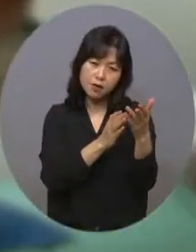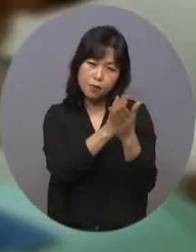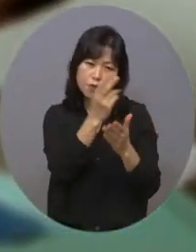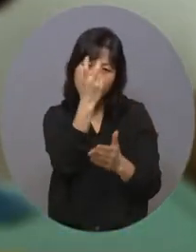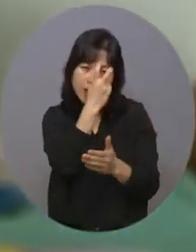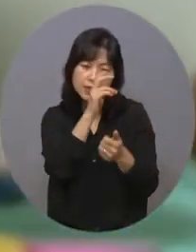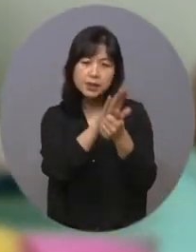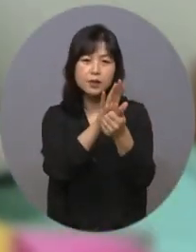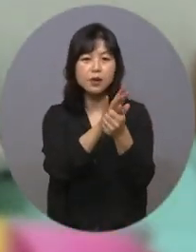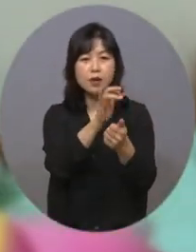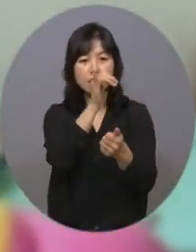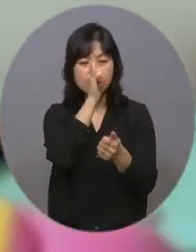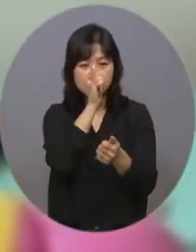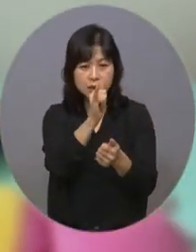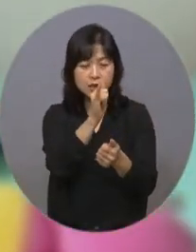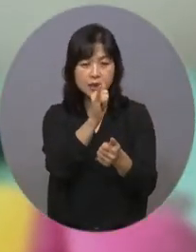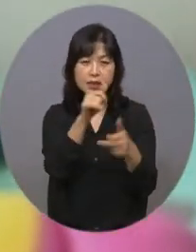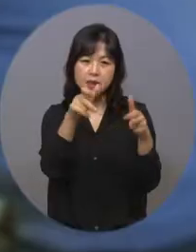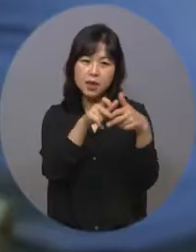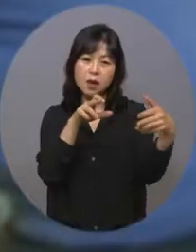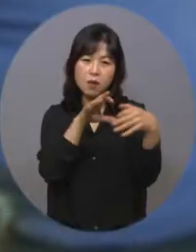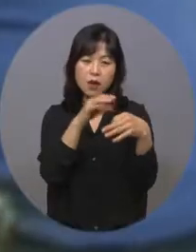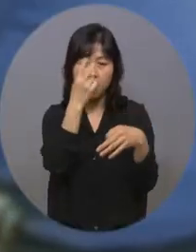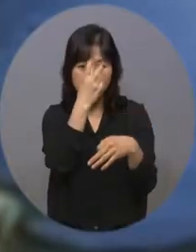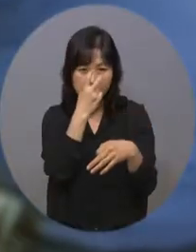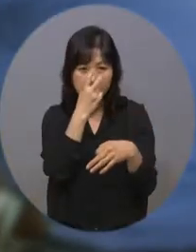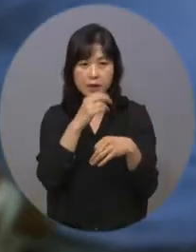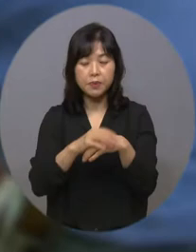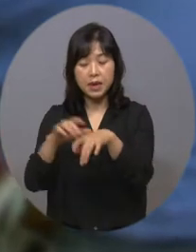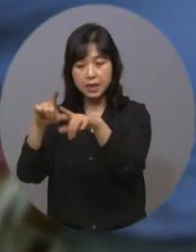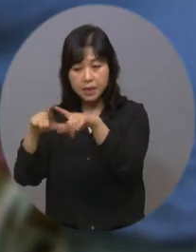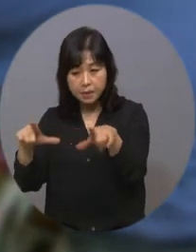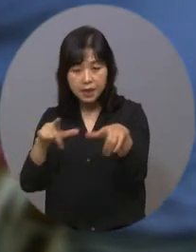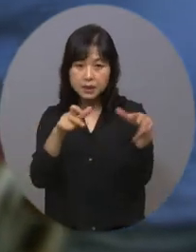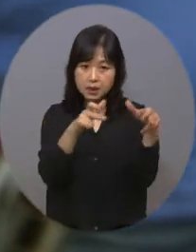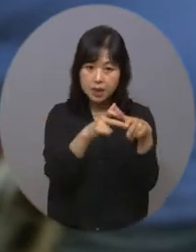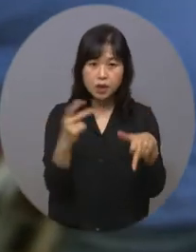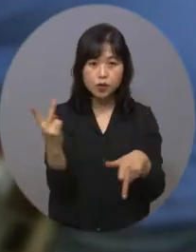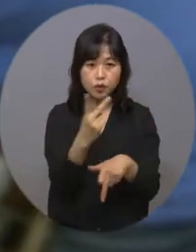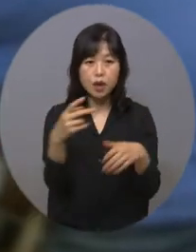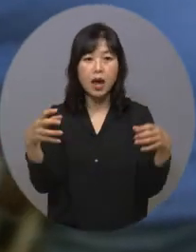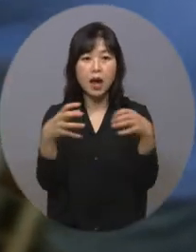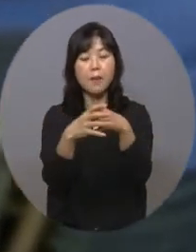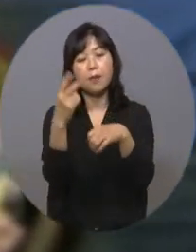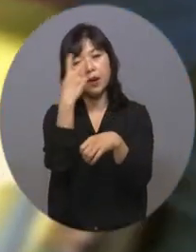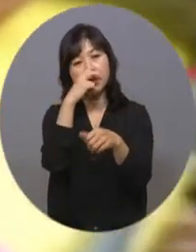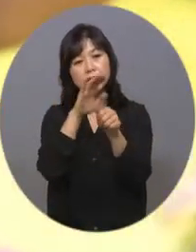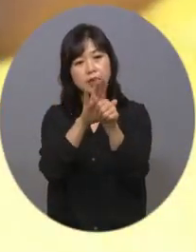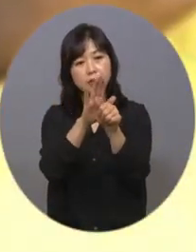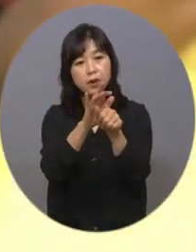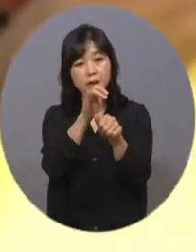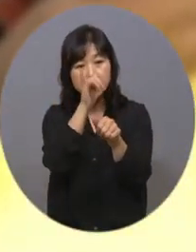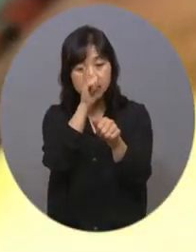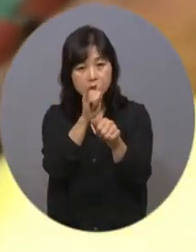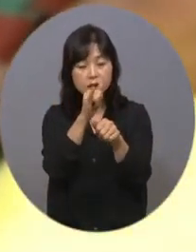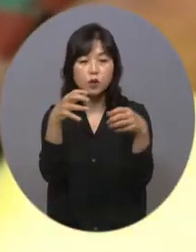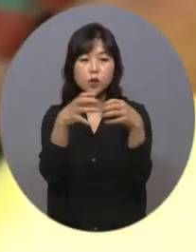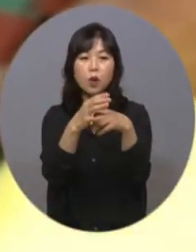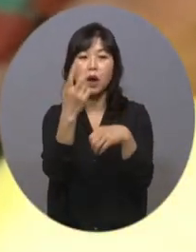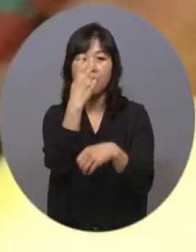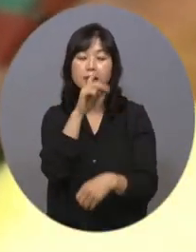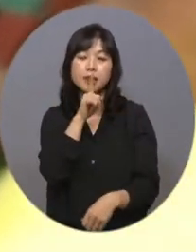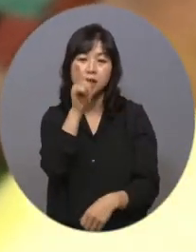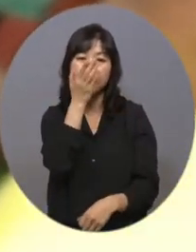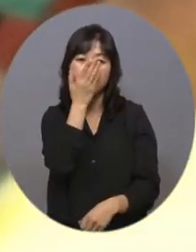제공하는 주장에 관리 일반 건강 관리와 주장에 관리를 통합적으로 제공하는 통합 관리 를 신청할 수